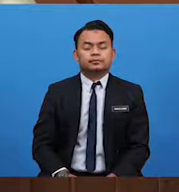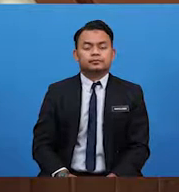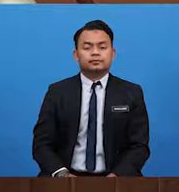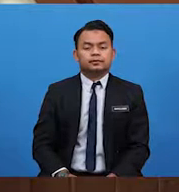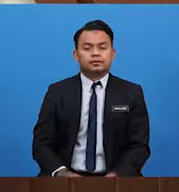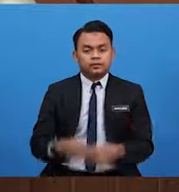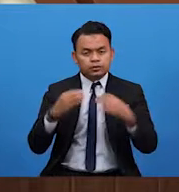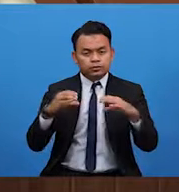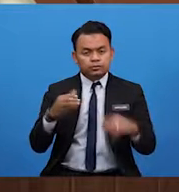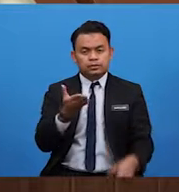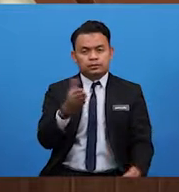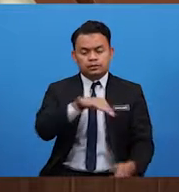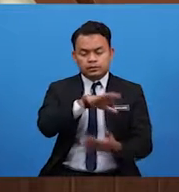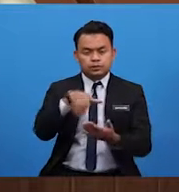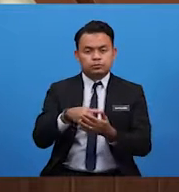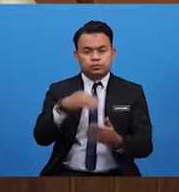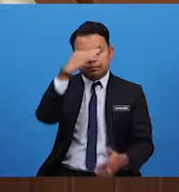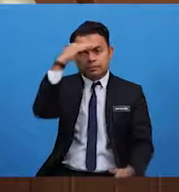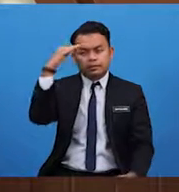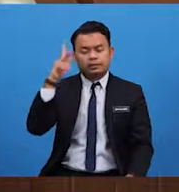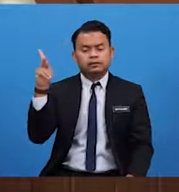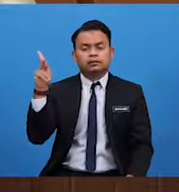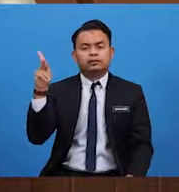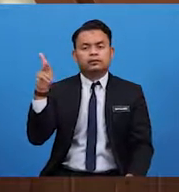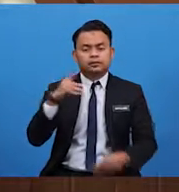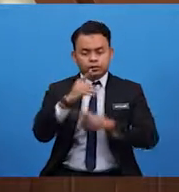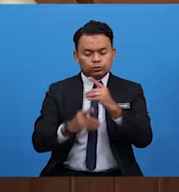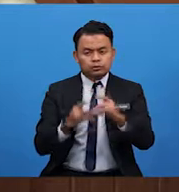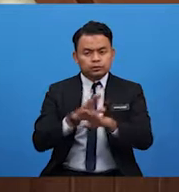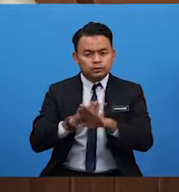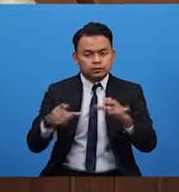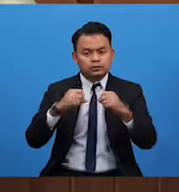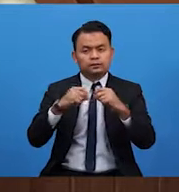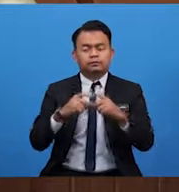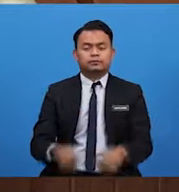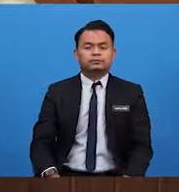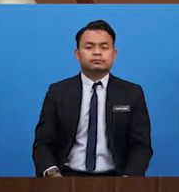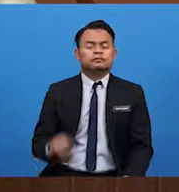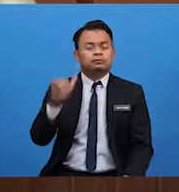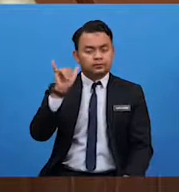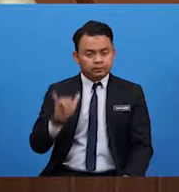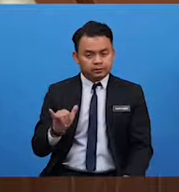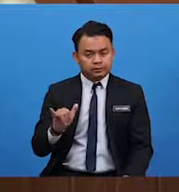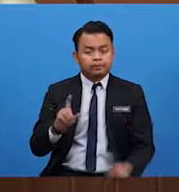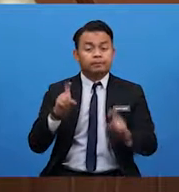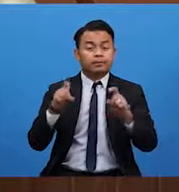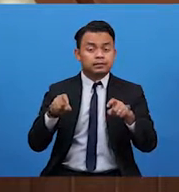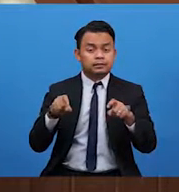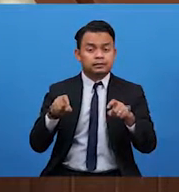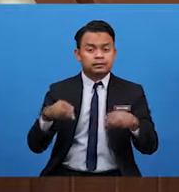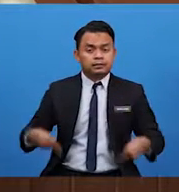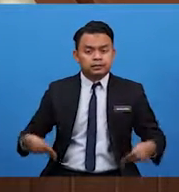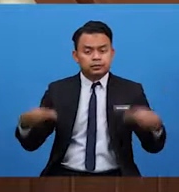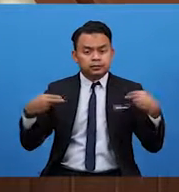Cuba anda semua bayangkan dunia tanpa elektrik. Ya, pasti kehidupan kita menjadi sukar,